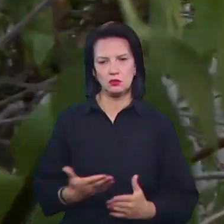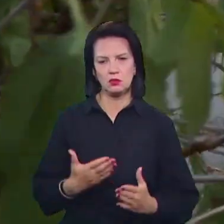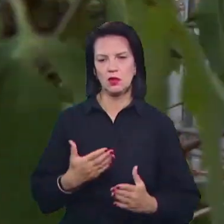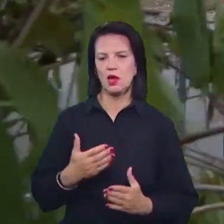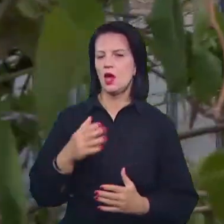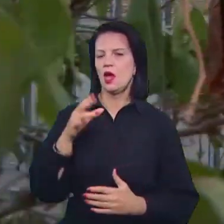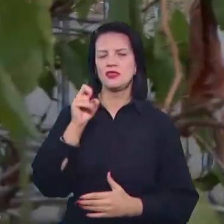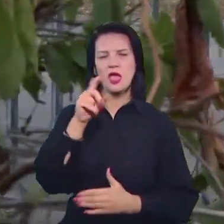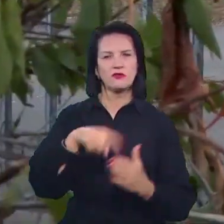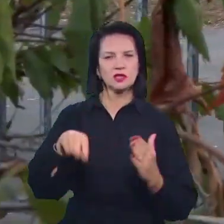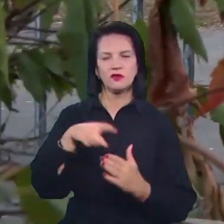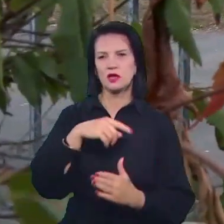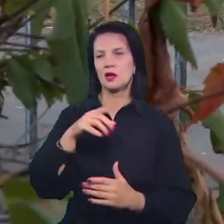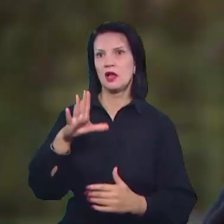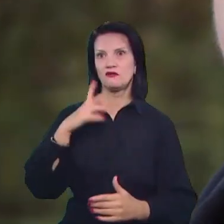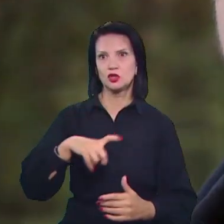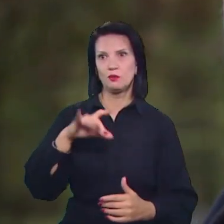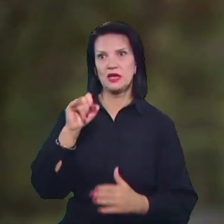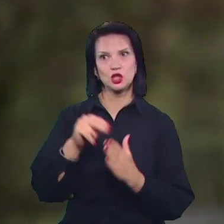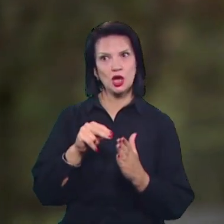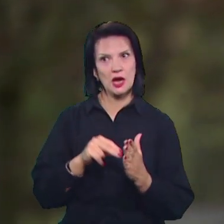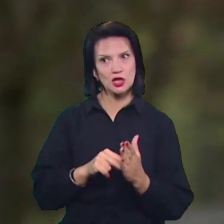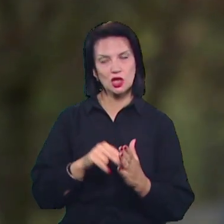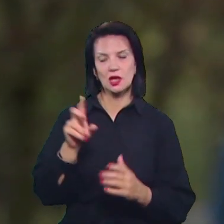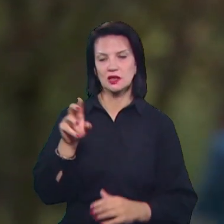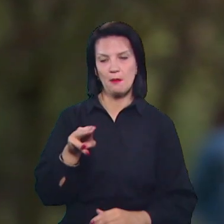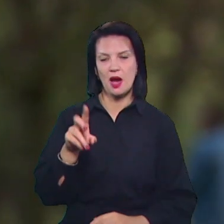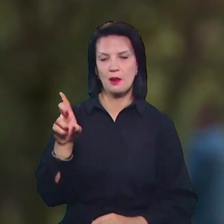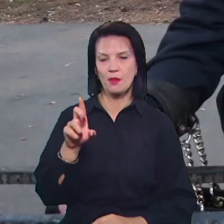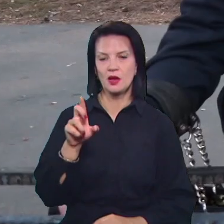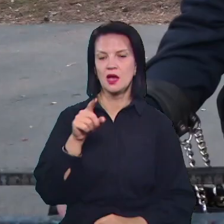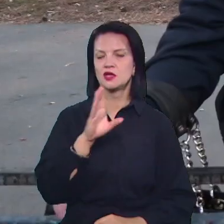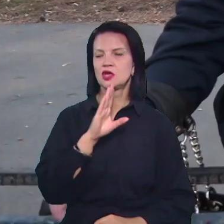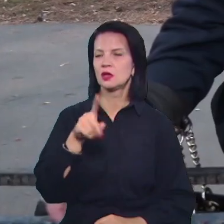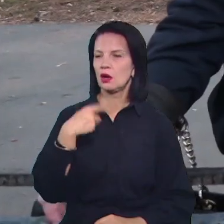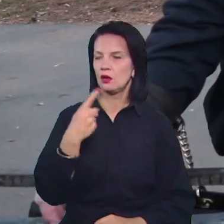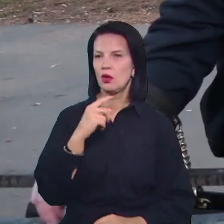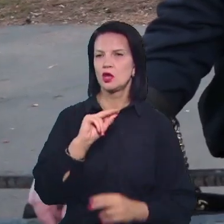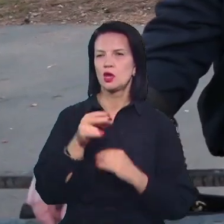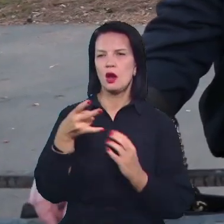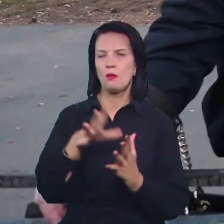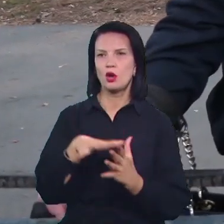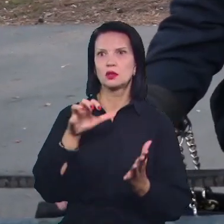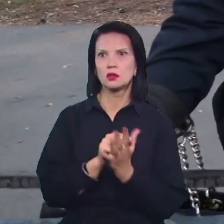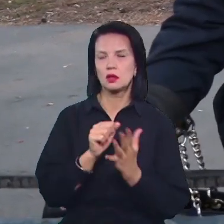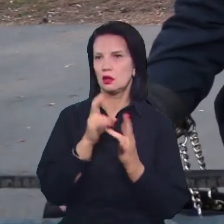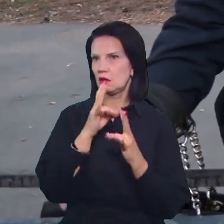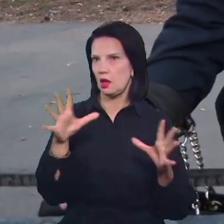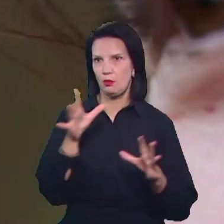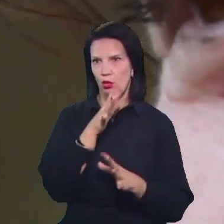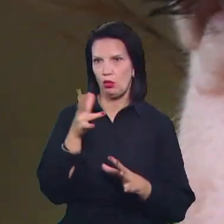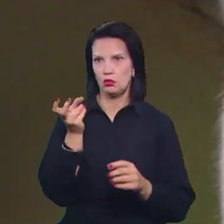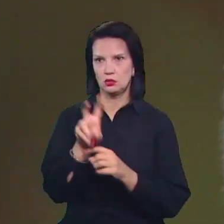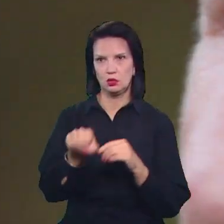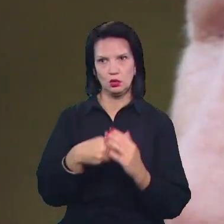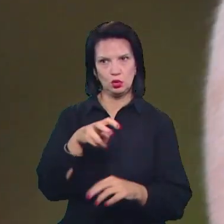після встановленого діагнозу і черкащанка Тамара Баранецька. Жінка зазначає, що через постійну зайнятість не було часу сходити до лікаря.